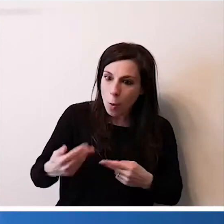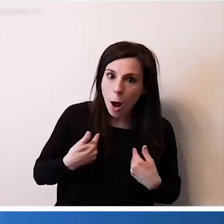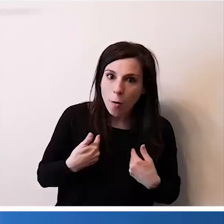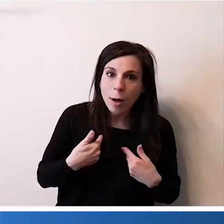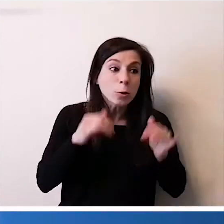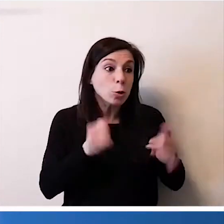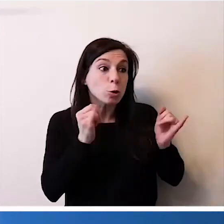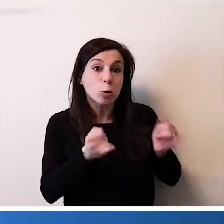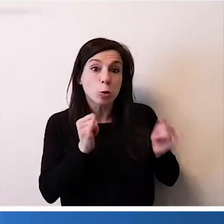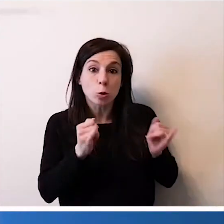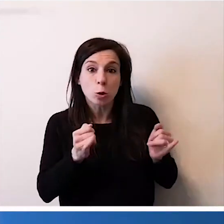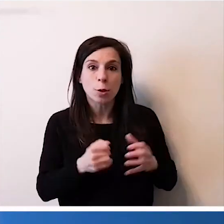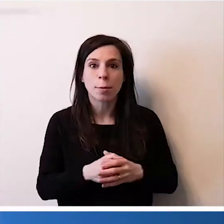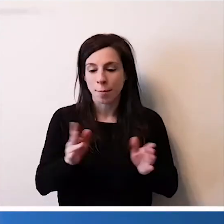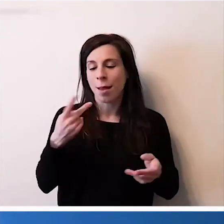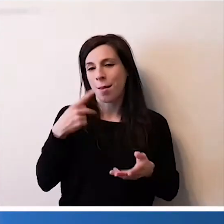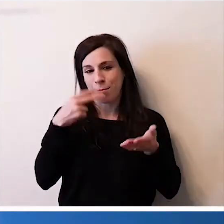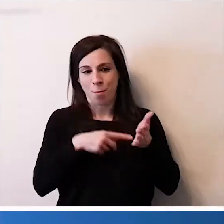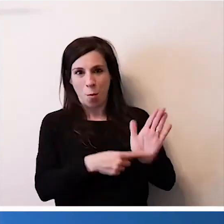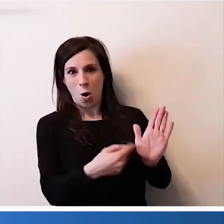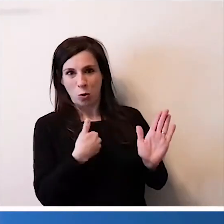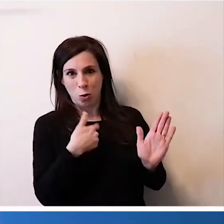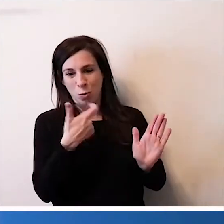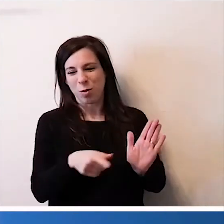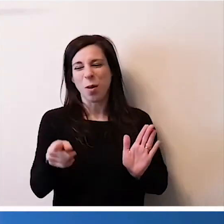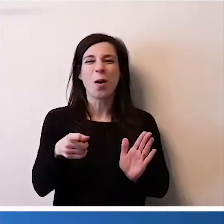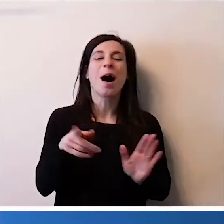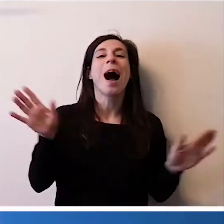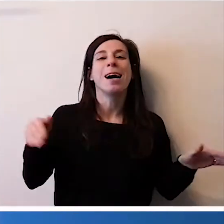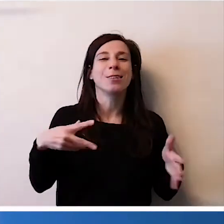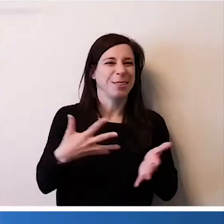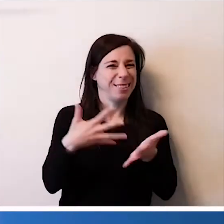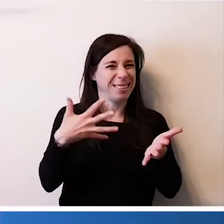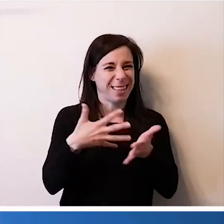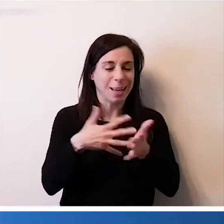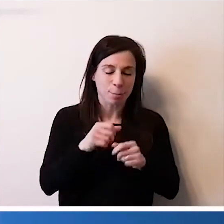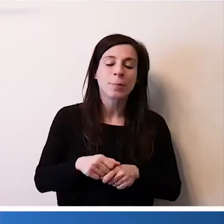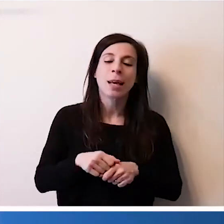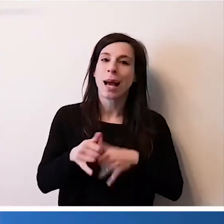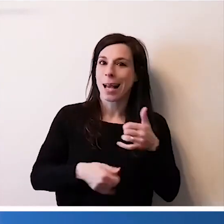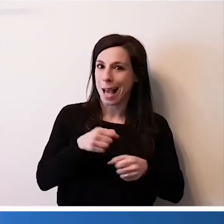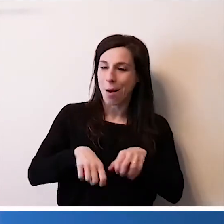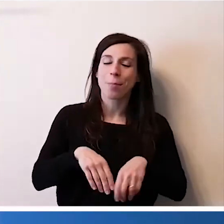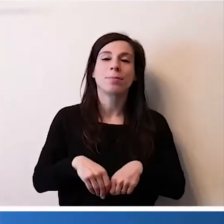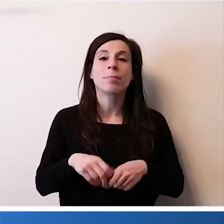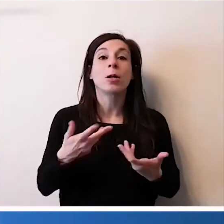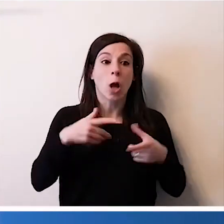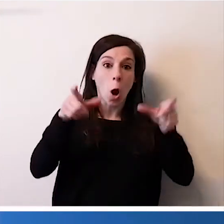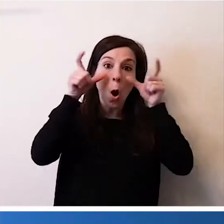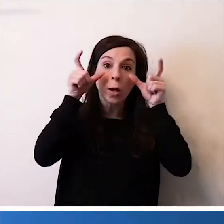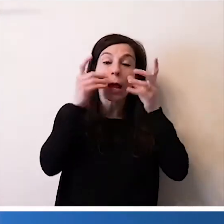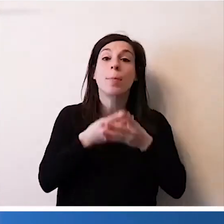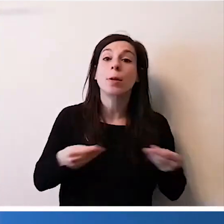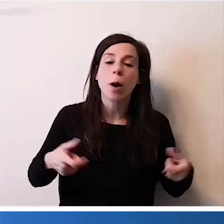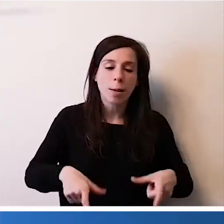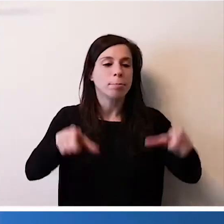faccio vedere io, perché lui fa fatica un po' con le gambe. Ci sono gli occhiali spirituali, c'è quello per